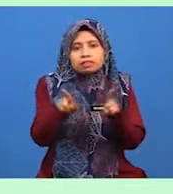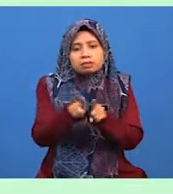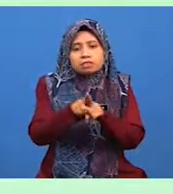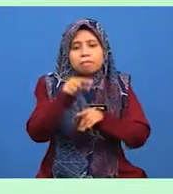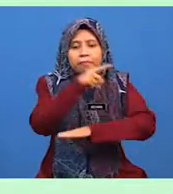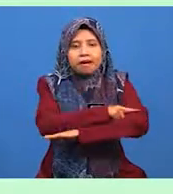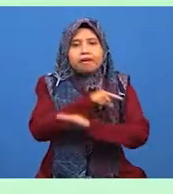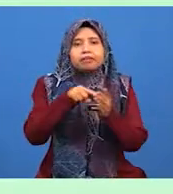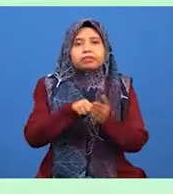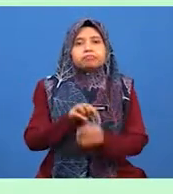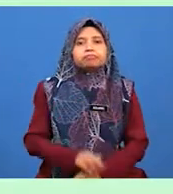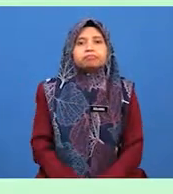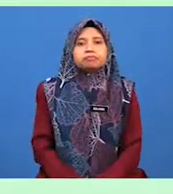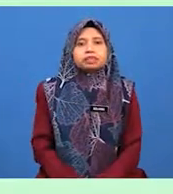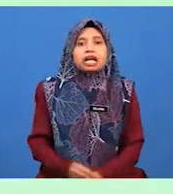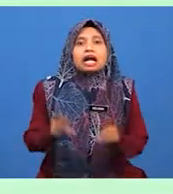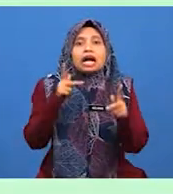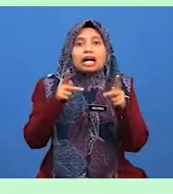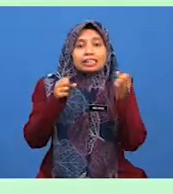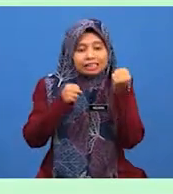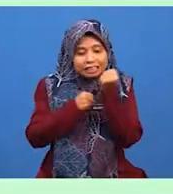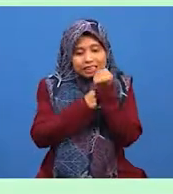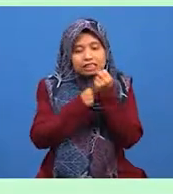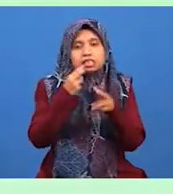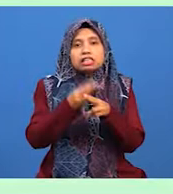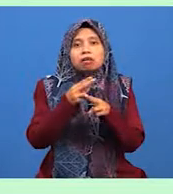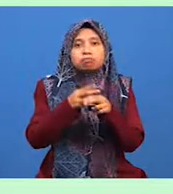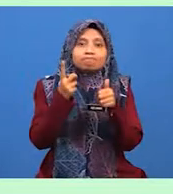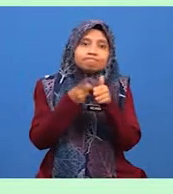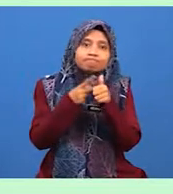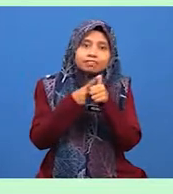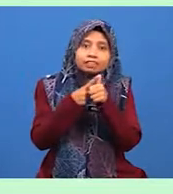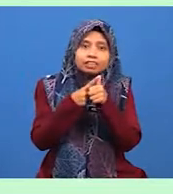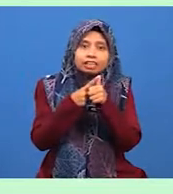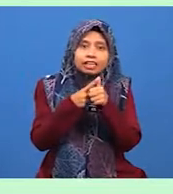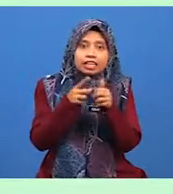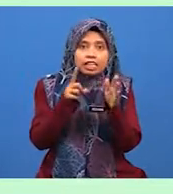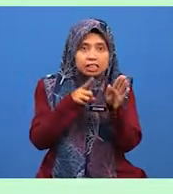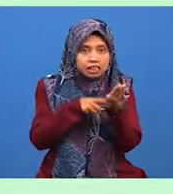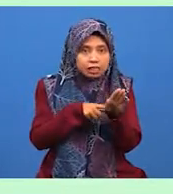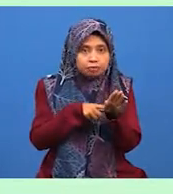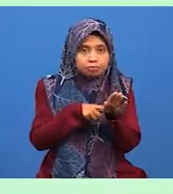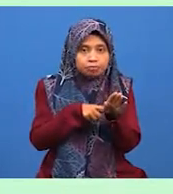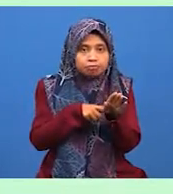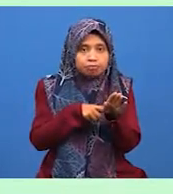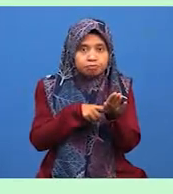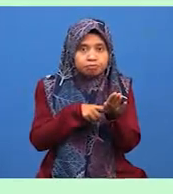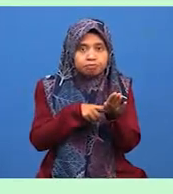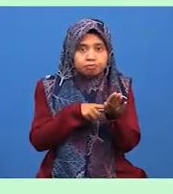ini. Kata sendi nama yang pertama ialah di.